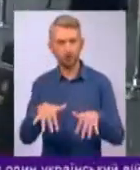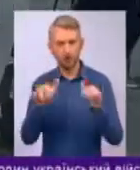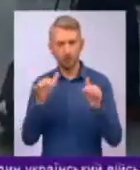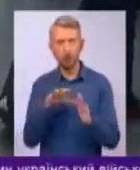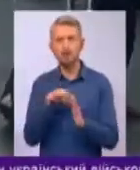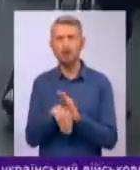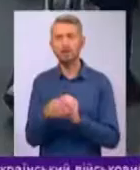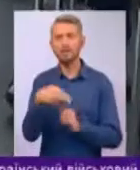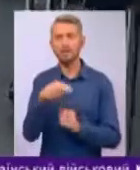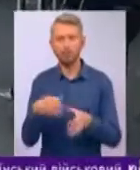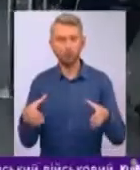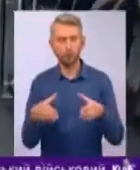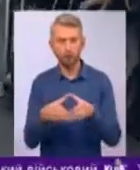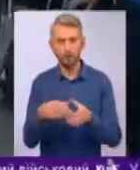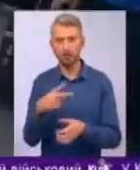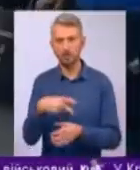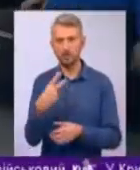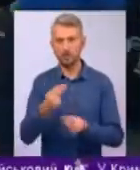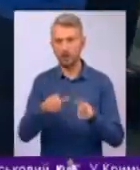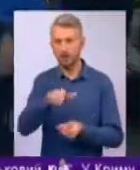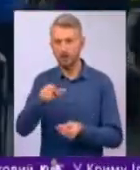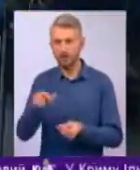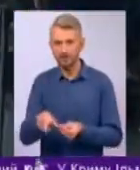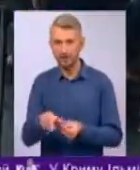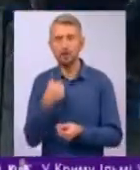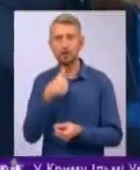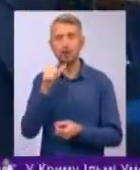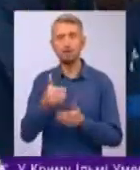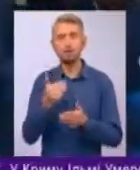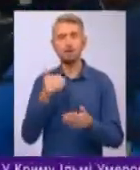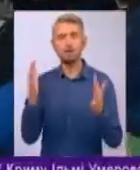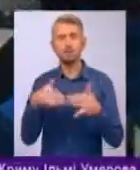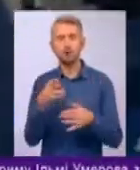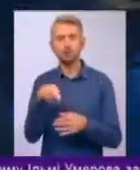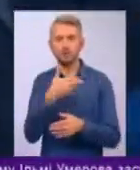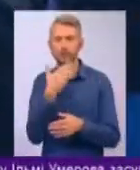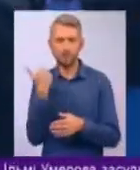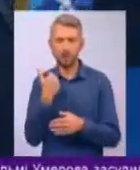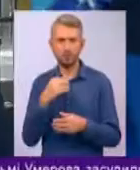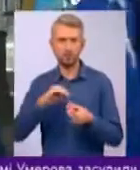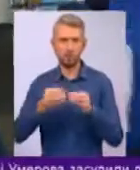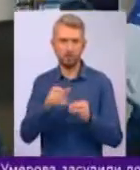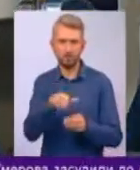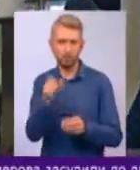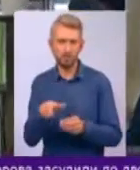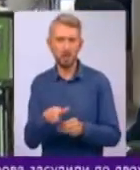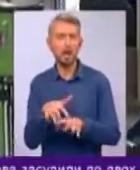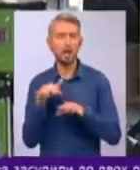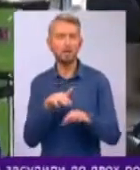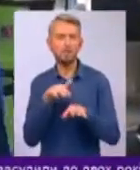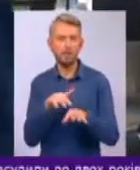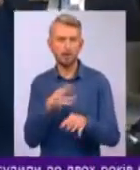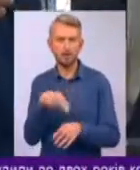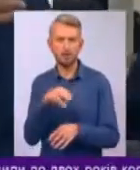складі динамівської делегації 22 гравці. Напередодні матчу динамівці не мають кадрових проблем. Щоправда, нападник